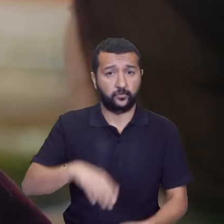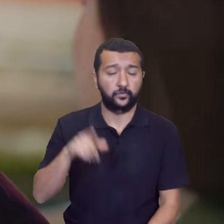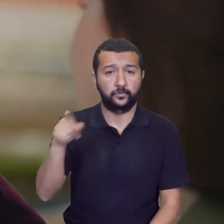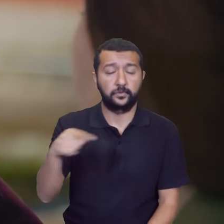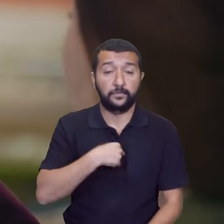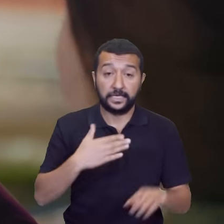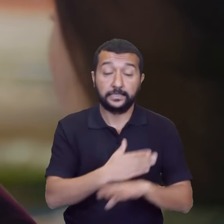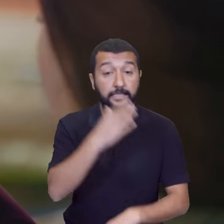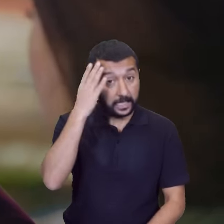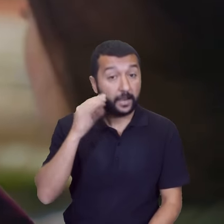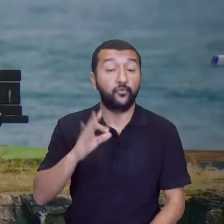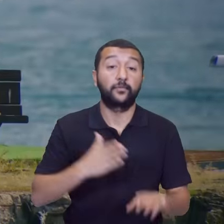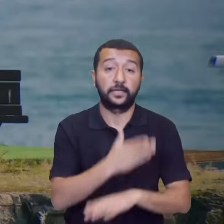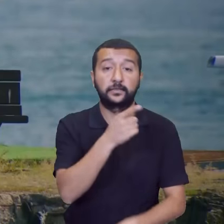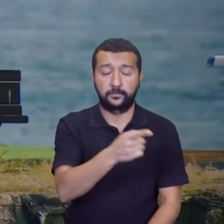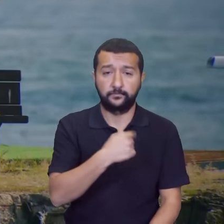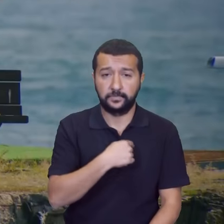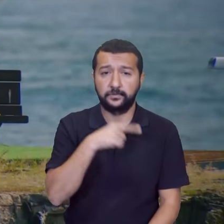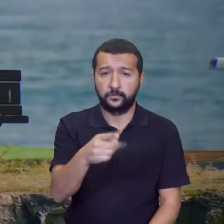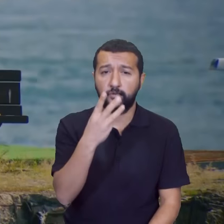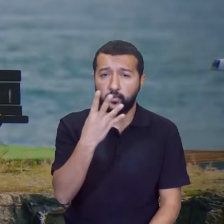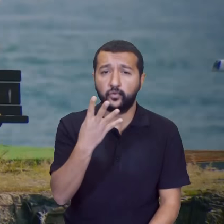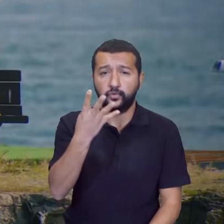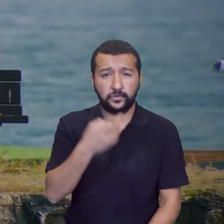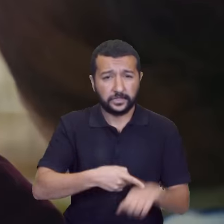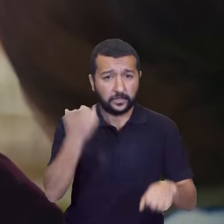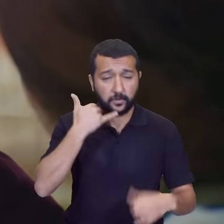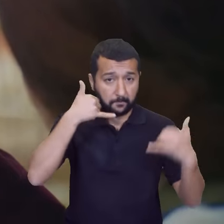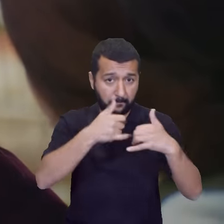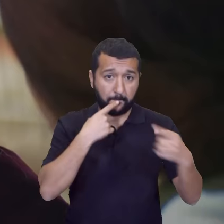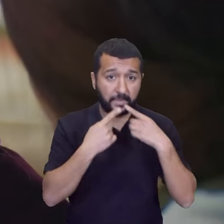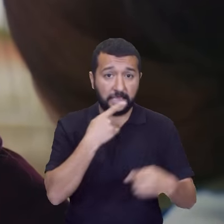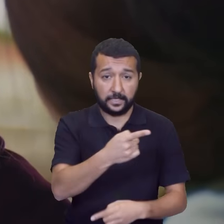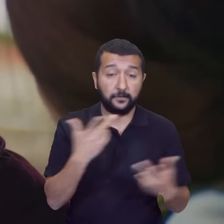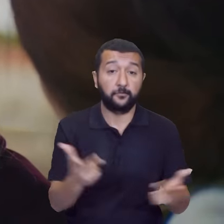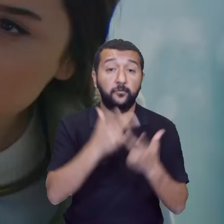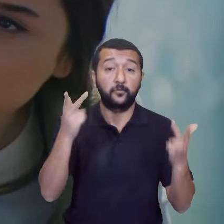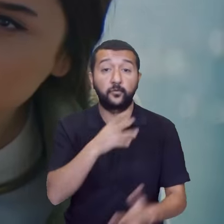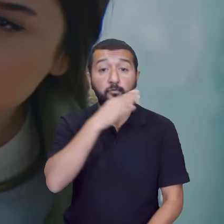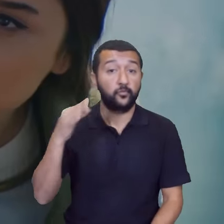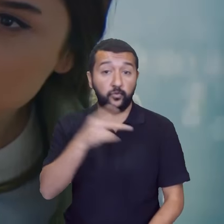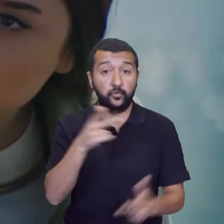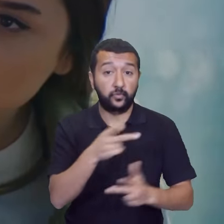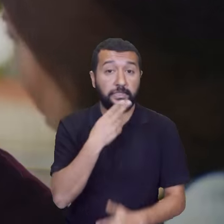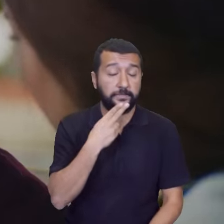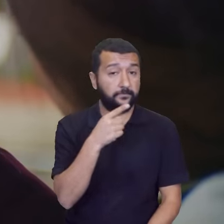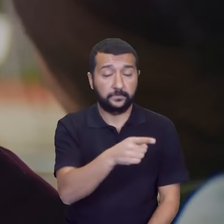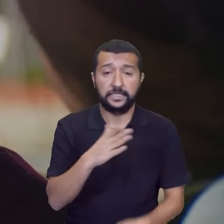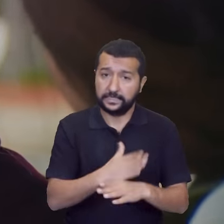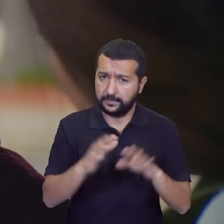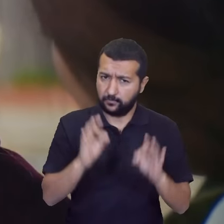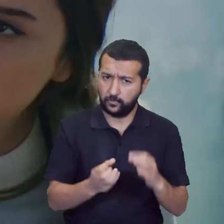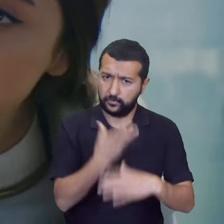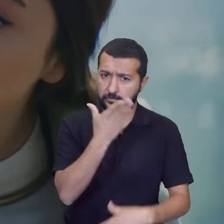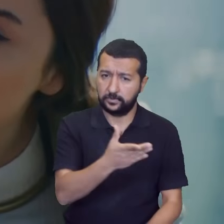ya. Ben gerçekten anlamıyorum artık. Ya biz 3-4 saat önce seninle telefonda konuşmadık mı? Havaları uçmuştun, delirmiştin mutluluktan kızım. Ne